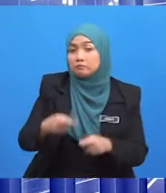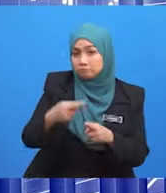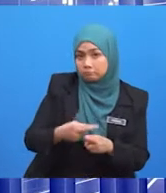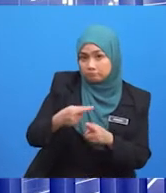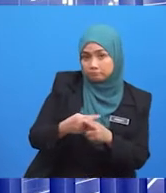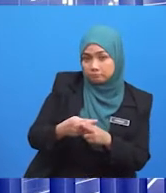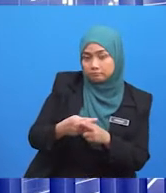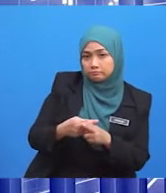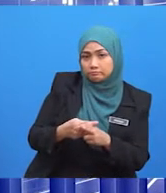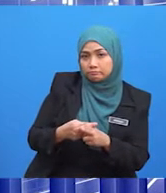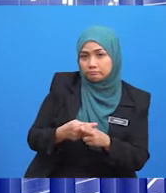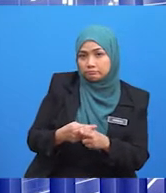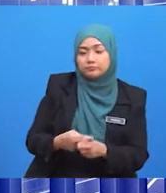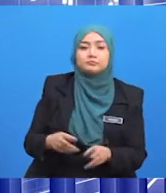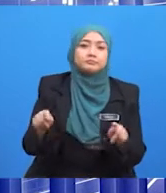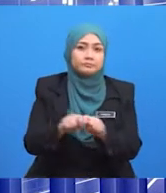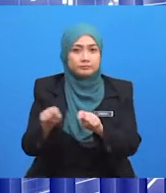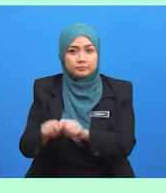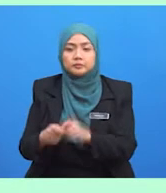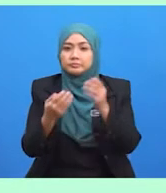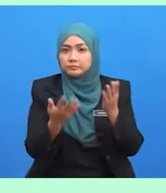Kesimpulannya adalah seperti berikut.